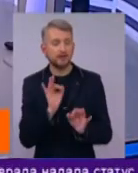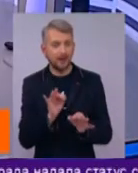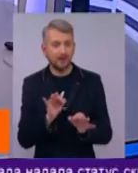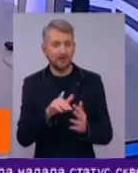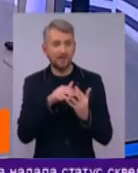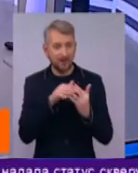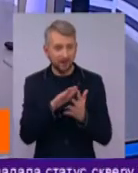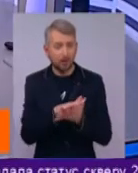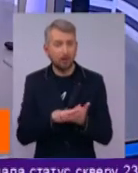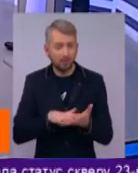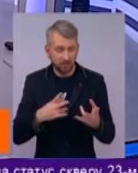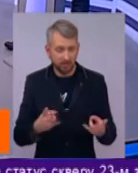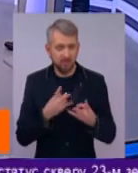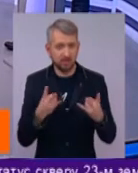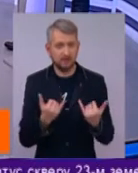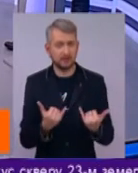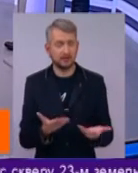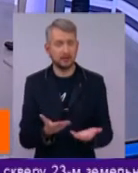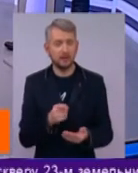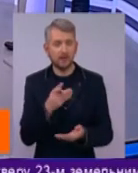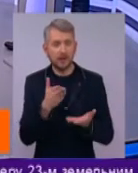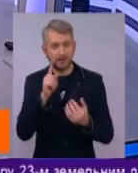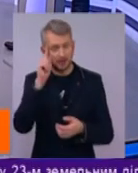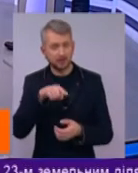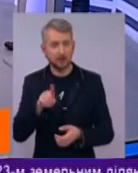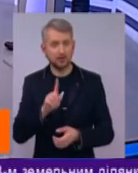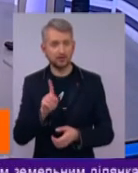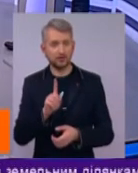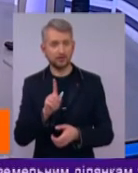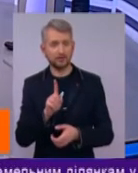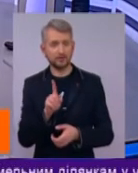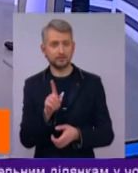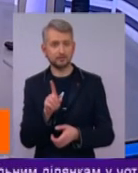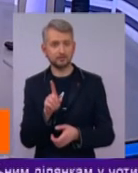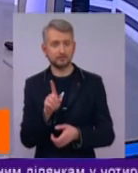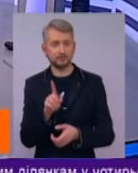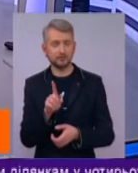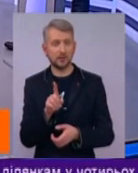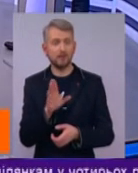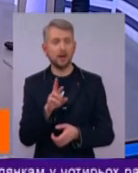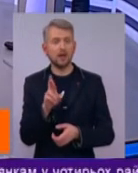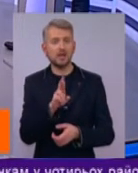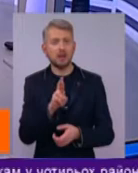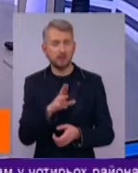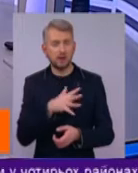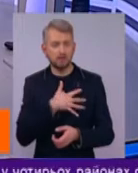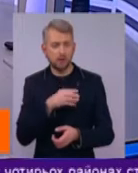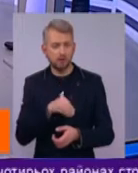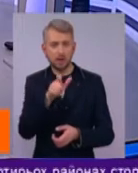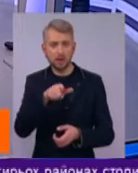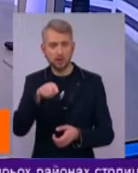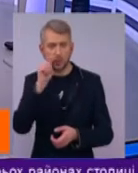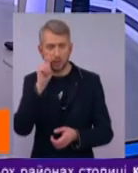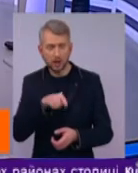тоже продолжается. И вы, наверное, знаете, что ну, в январе погибли граждане Украины,